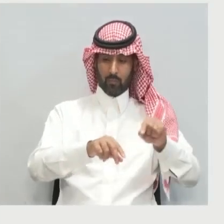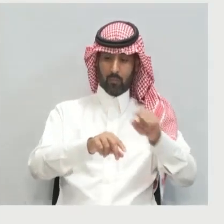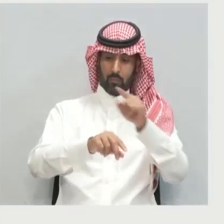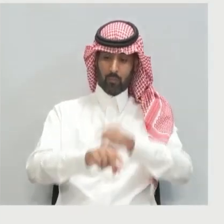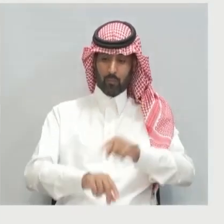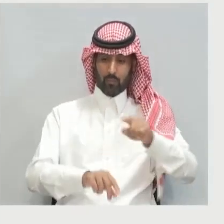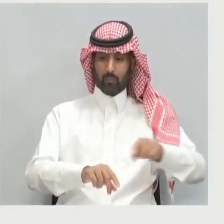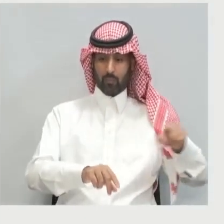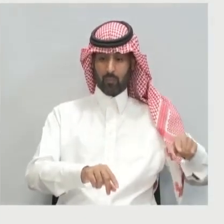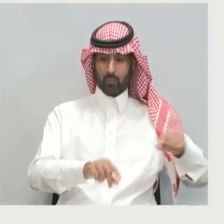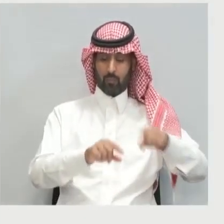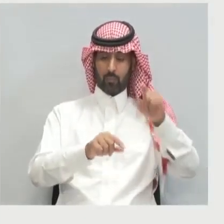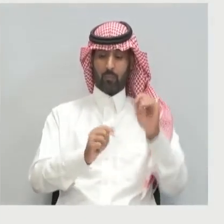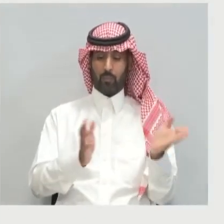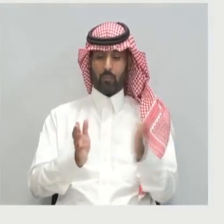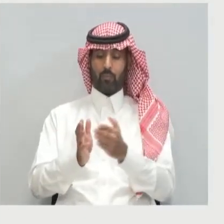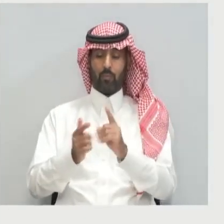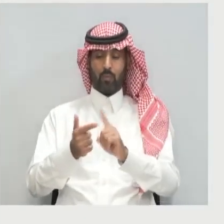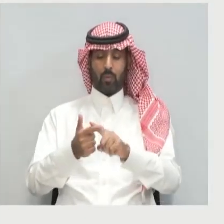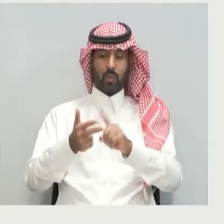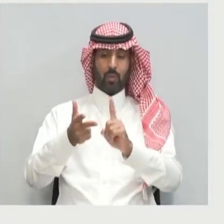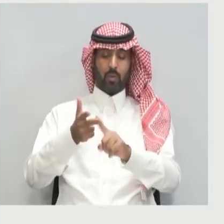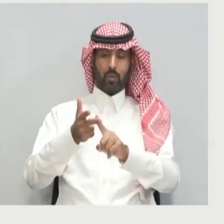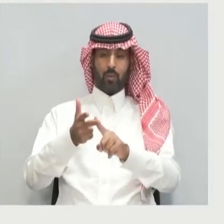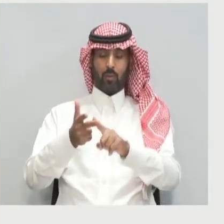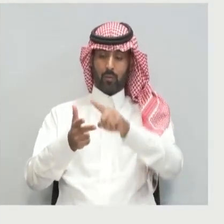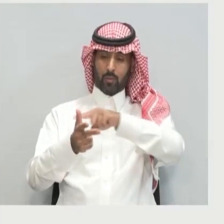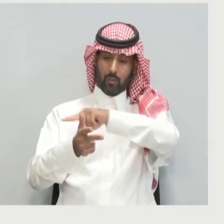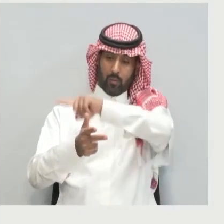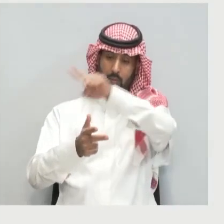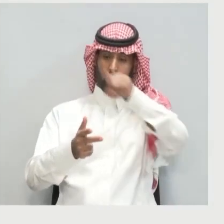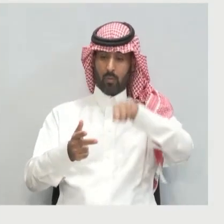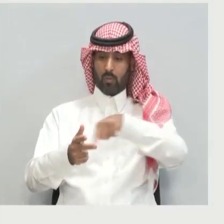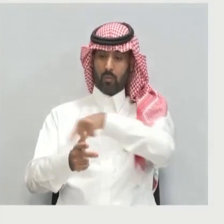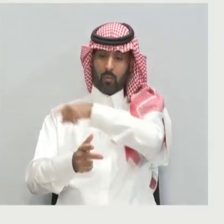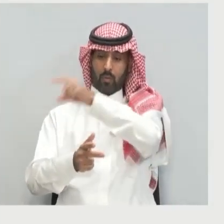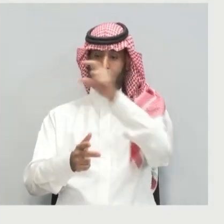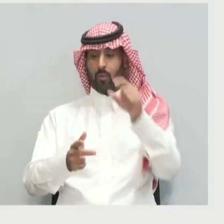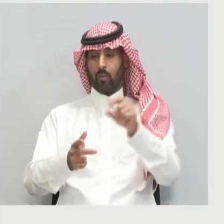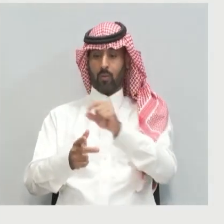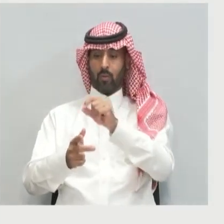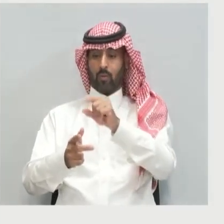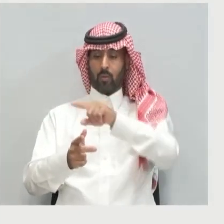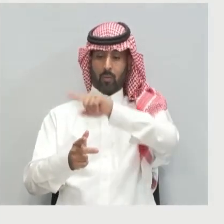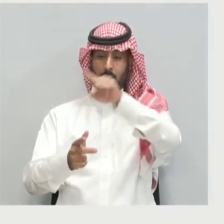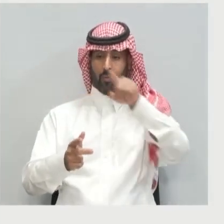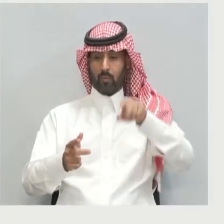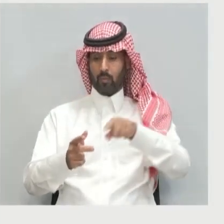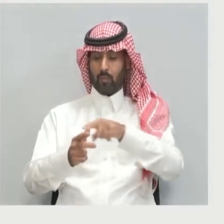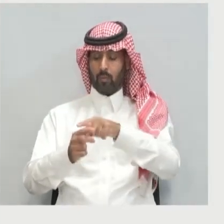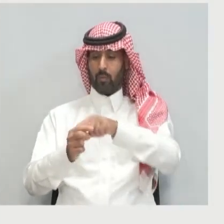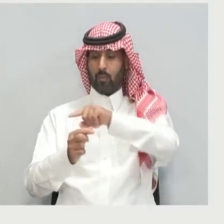واحد ثم عندنا هيكليه الحلقيه او الحلقه هيكليه الحلقه